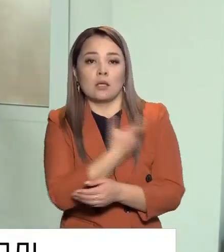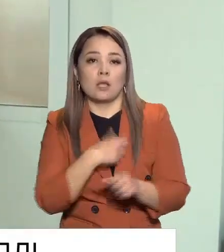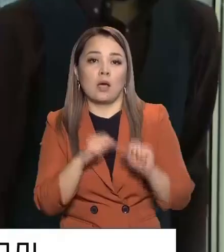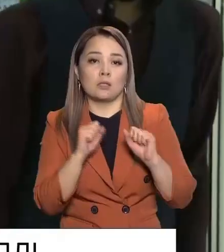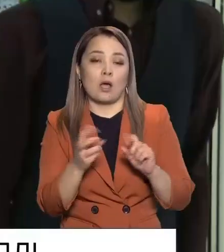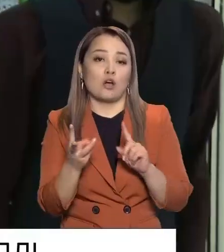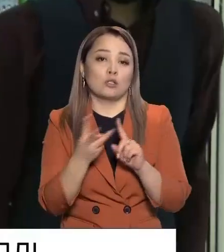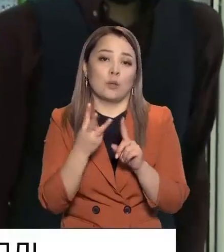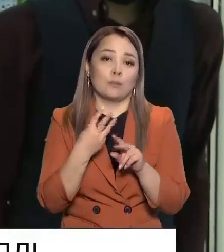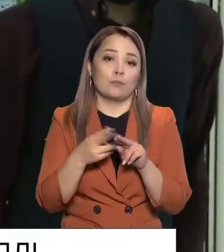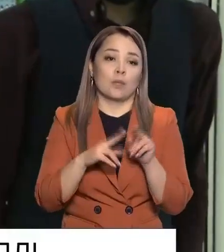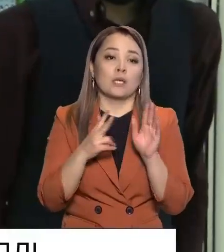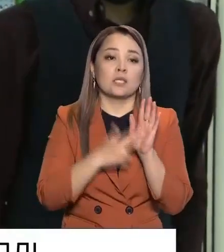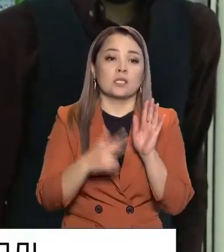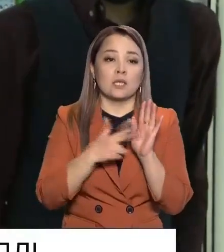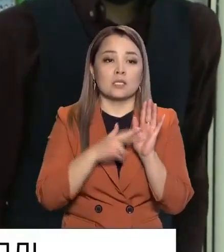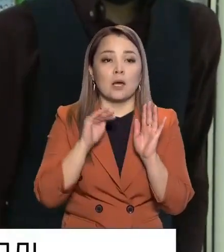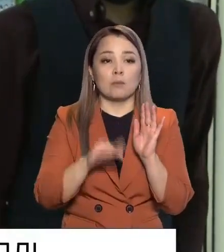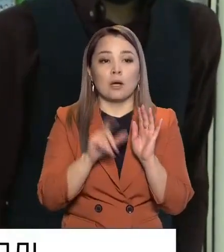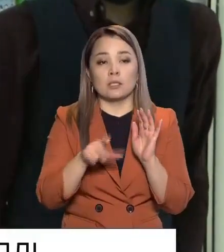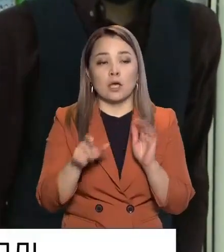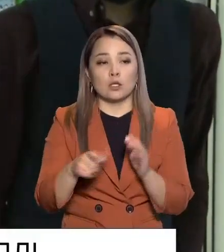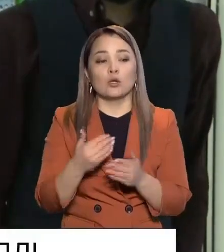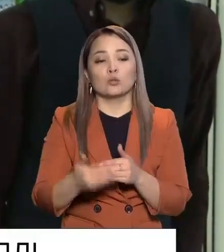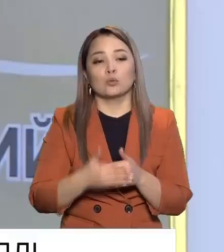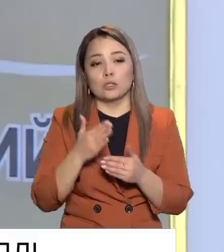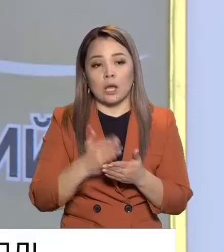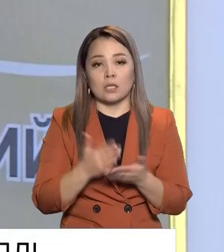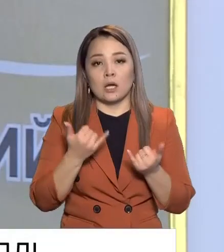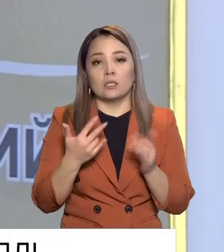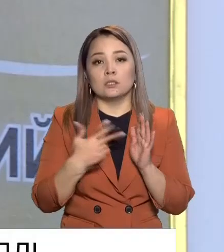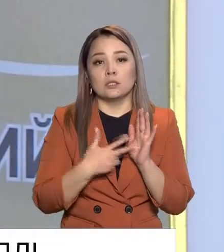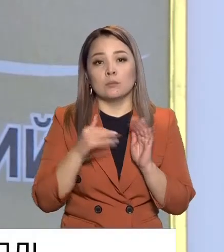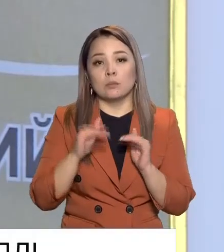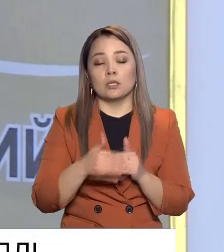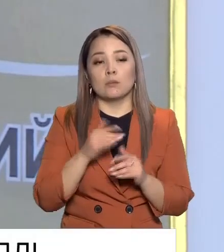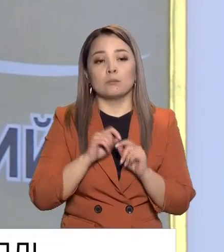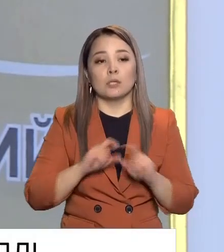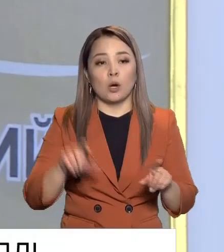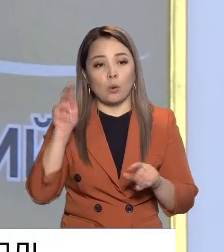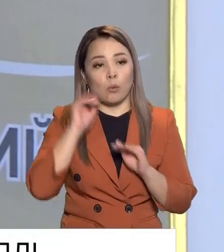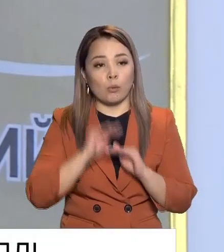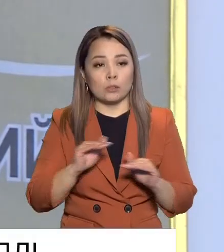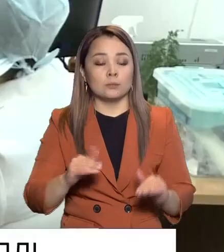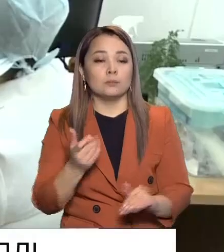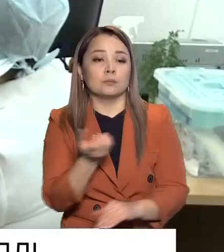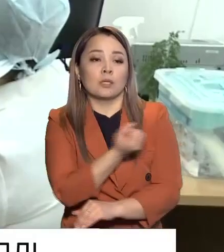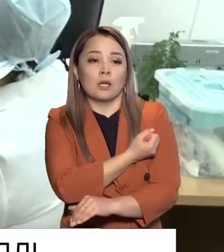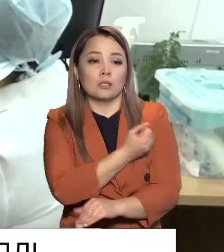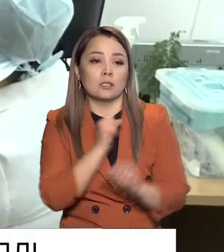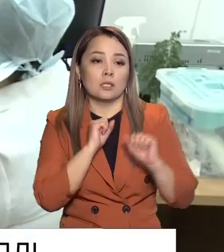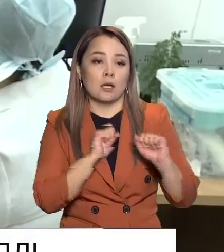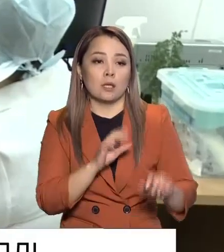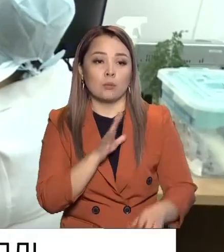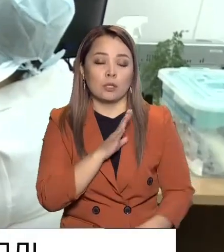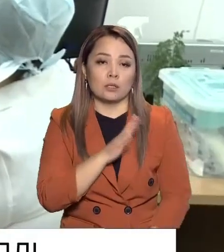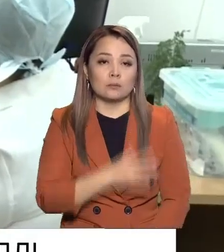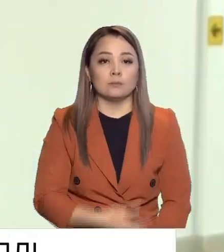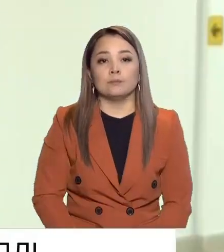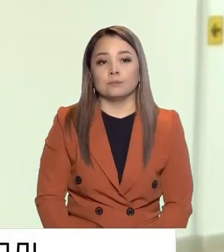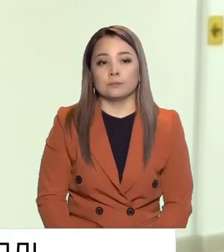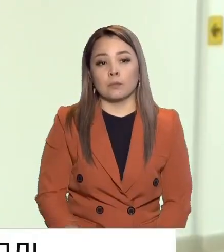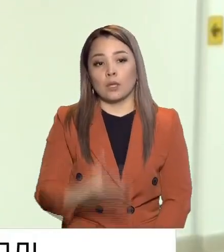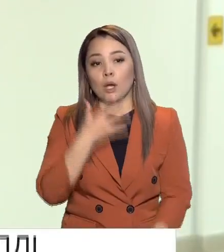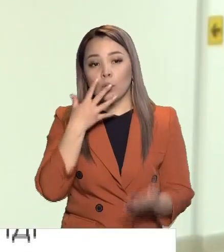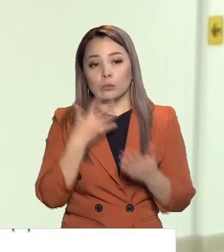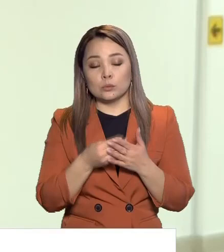ревакцинациядан өткендер саны 88 мыңға жуықтады. Сонымен қатар 8 мыңға тарта мектеп оқушысына вакцина егілген.